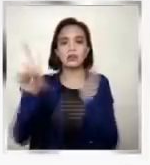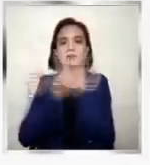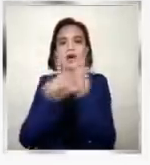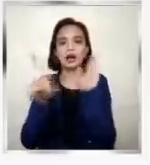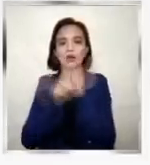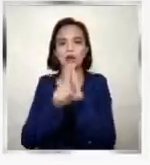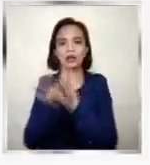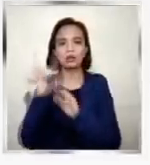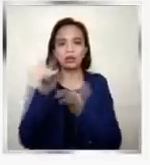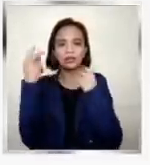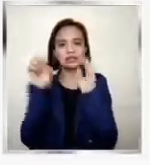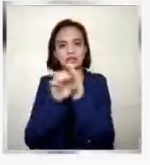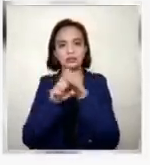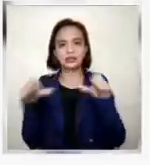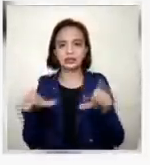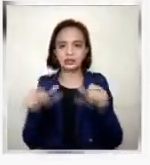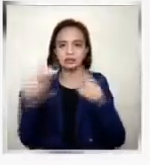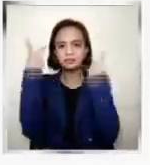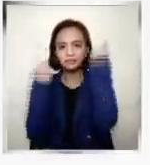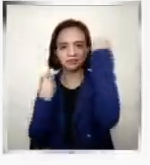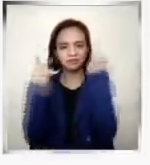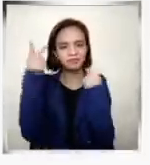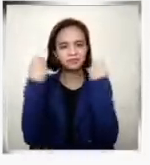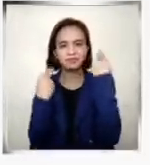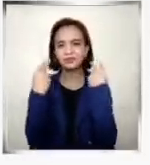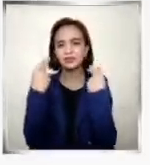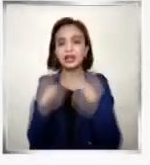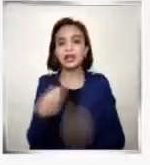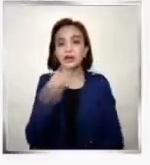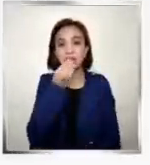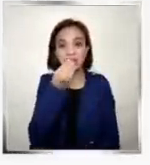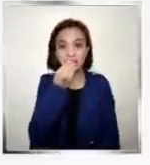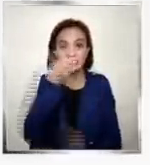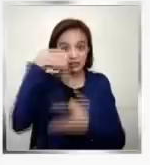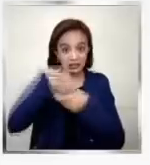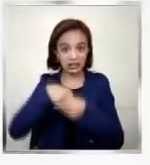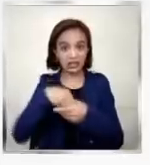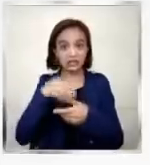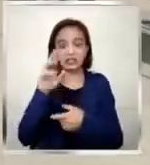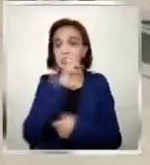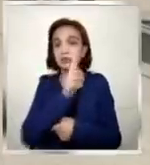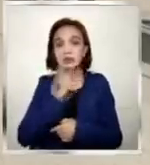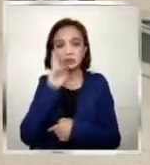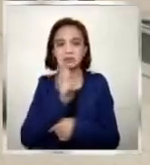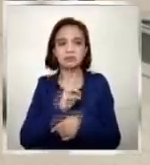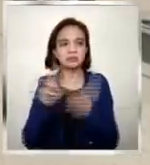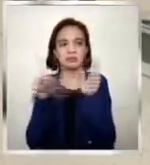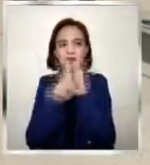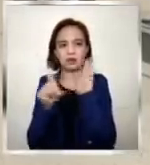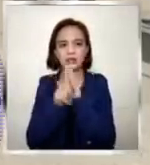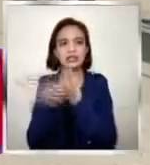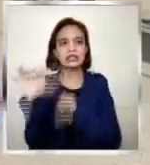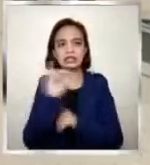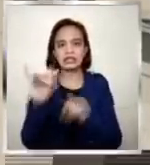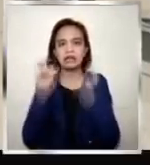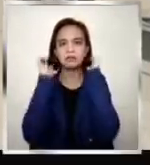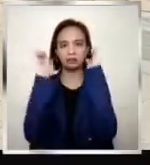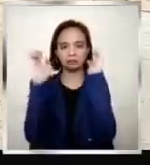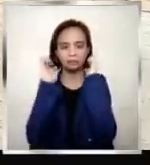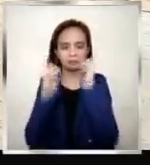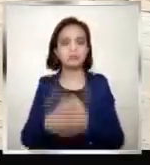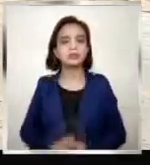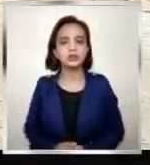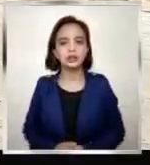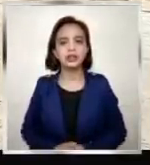spa, barbero at salon, dine-in at kahit alfresco dining, maging ang mga gym. Sa Metro Manila, kasabay ng MECQ